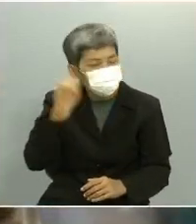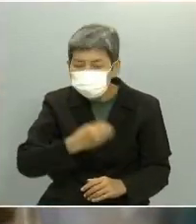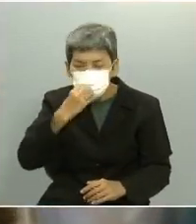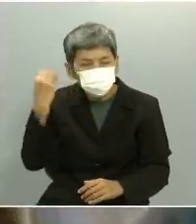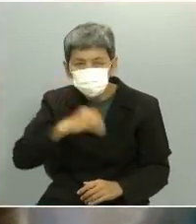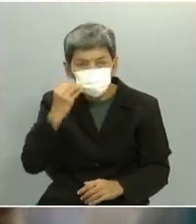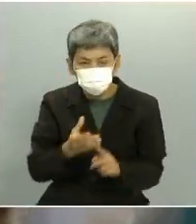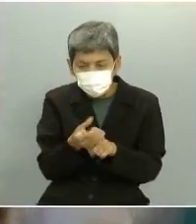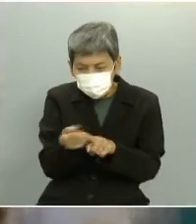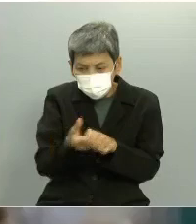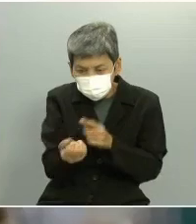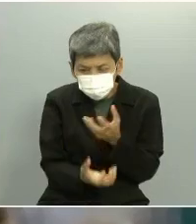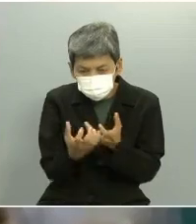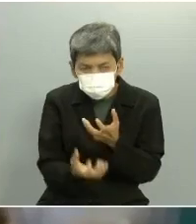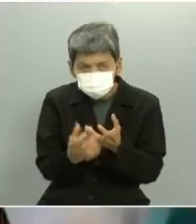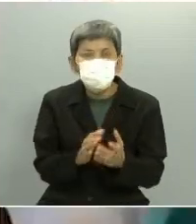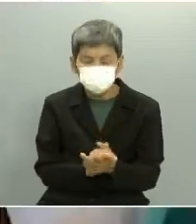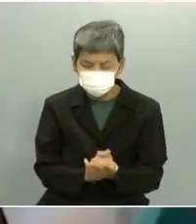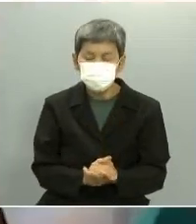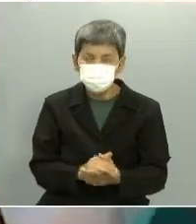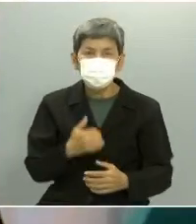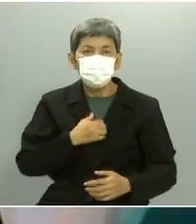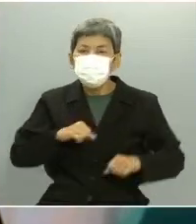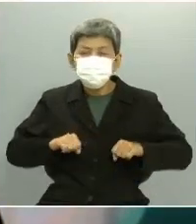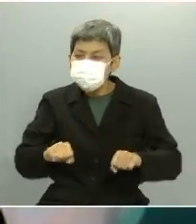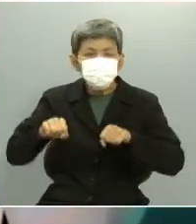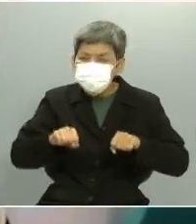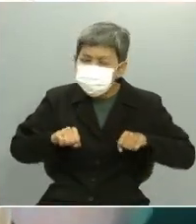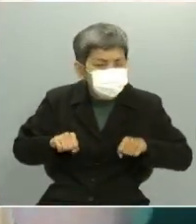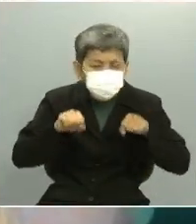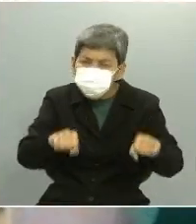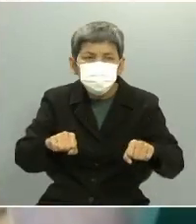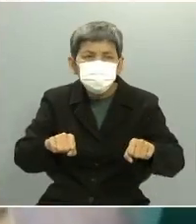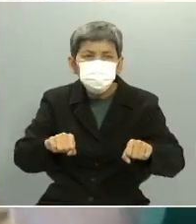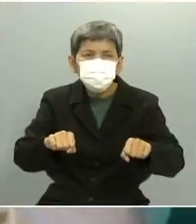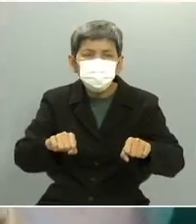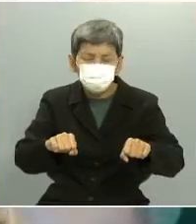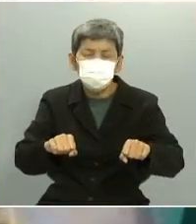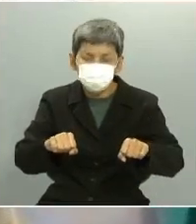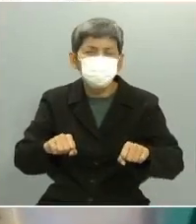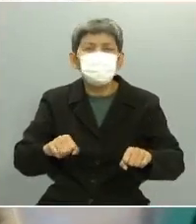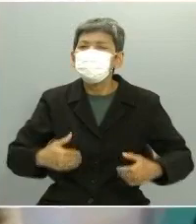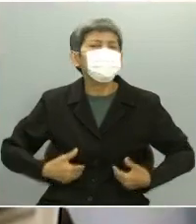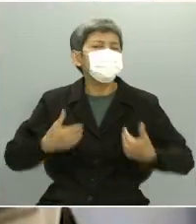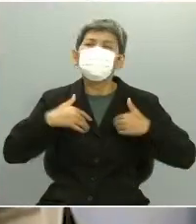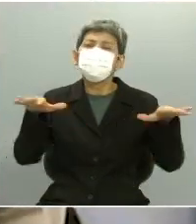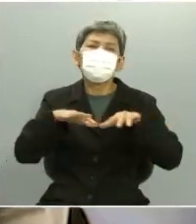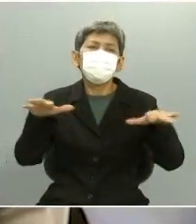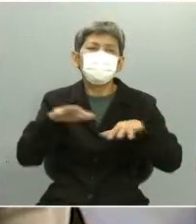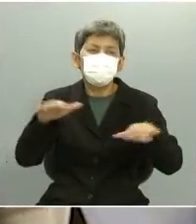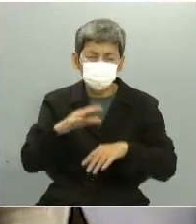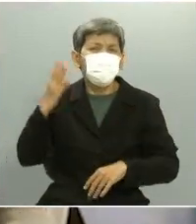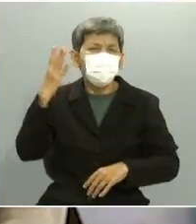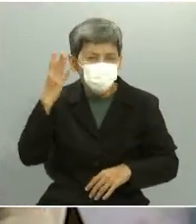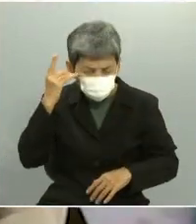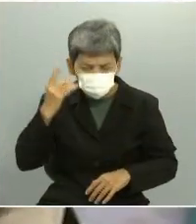เมื่อคืนเขาก็ไปซื้อของกับผมมาเขาก็ขับรถกลับมาดีๆนี่แหละ เขาใช้ชีวิตได้ปกติ แล้วมันเนี่ยเมื่อคืนเนี่ยเรื่